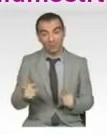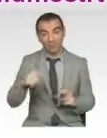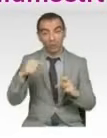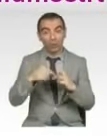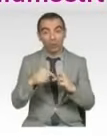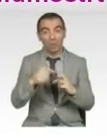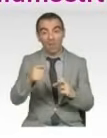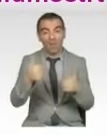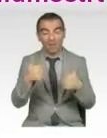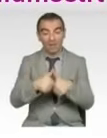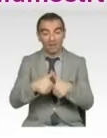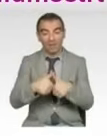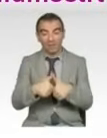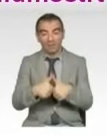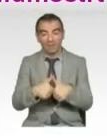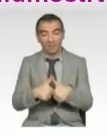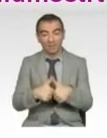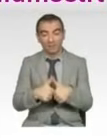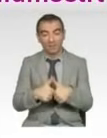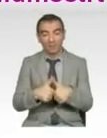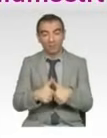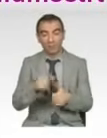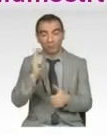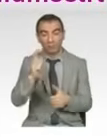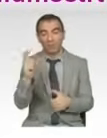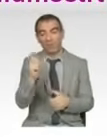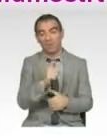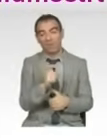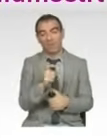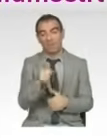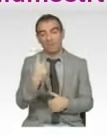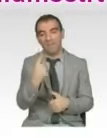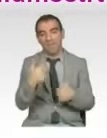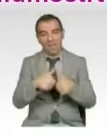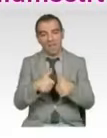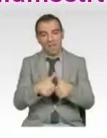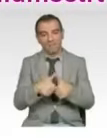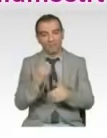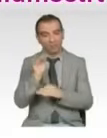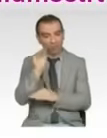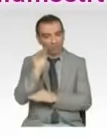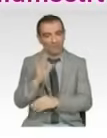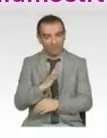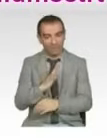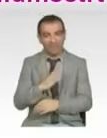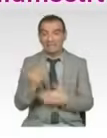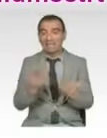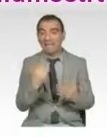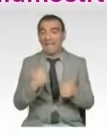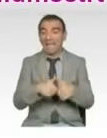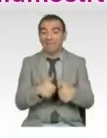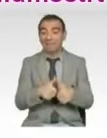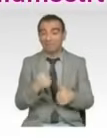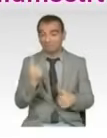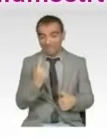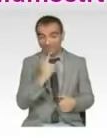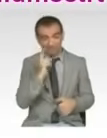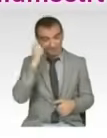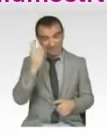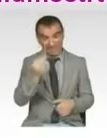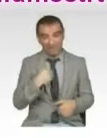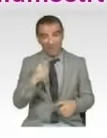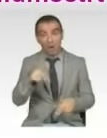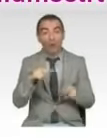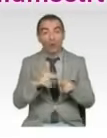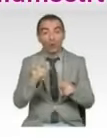Rümeysa ile evlendin. Hı-hı. Şimdi böyle 9 aydır bir evlilik hayatı yaşıyorsunuz. Hı-hı. Nasılmış evlilik? Bize biraz evliliği tarif et. Mesela